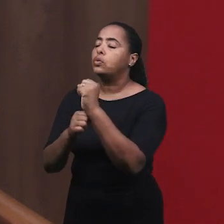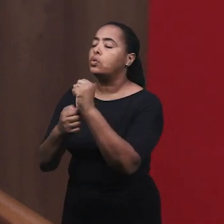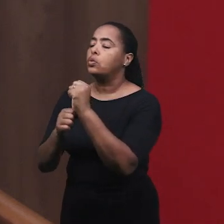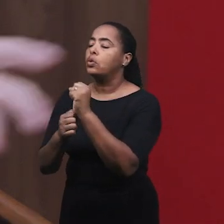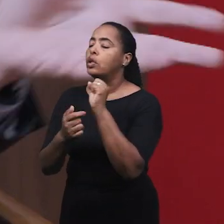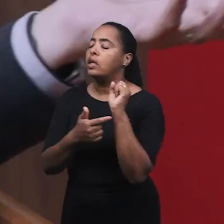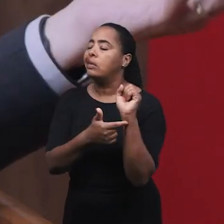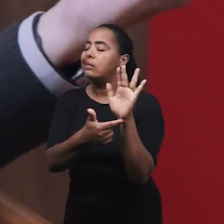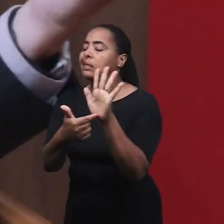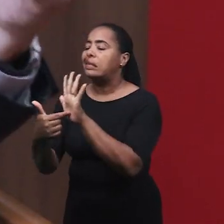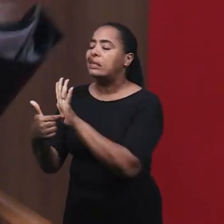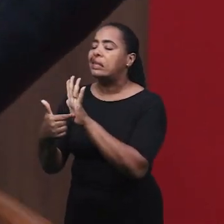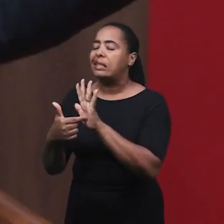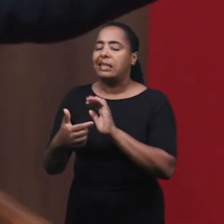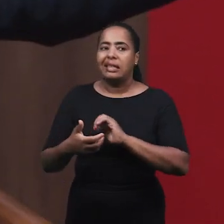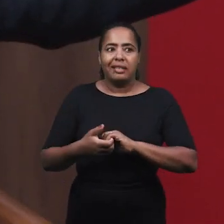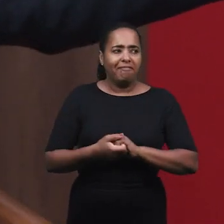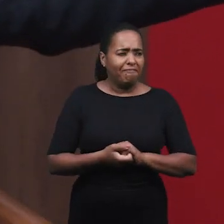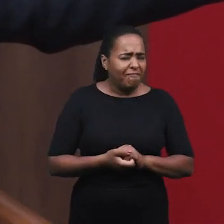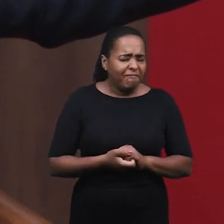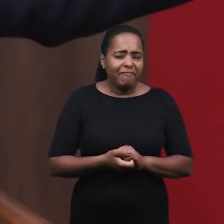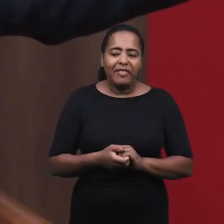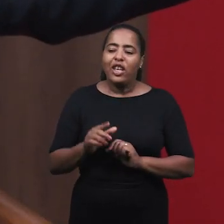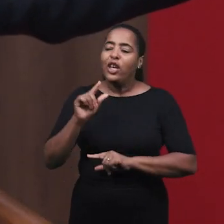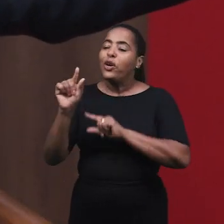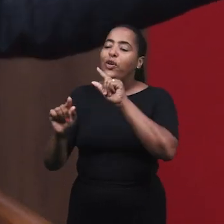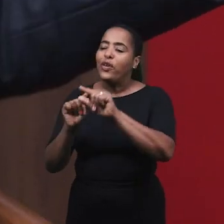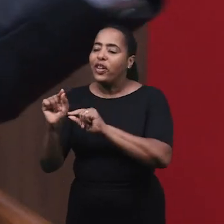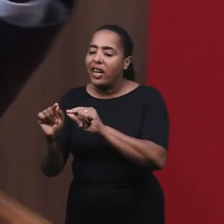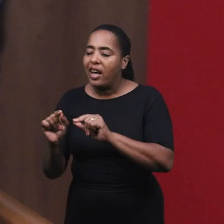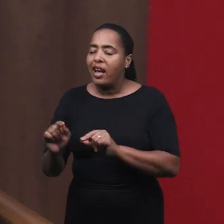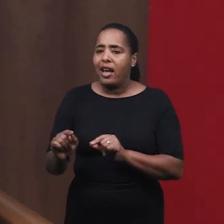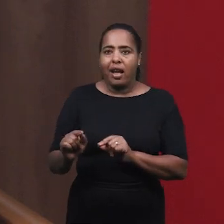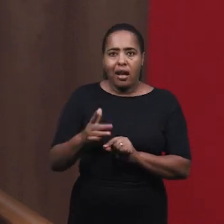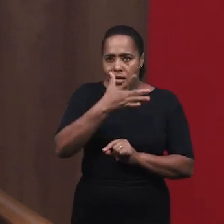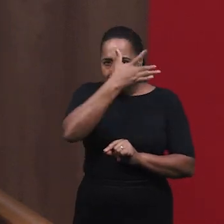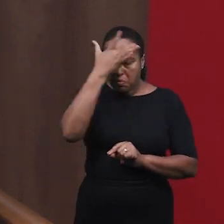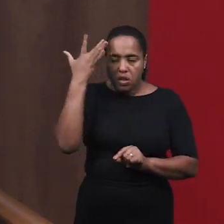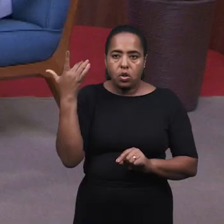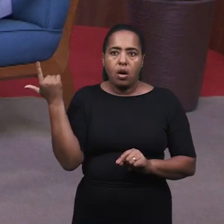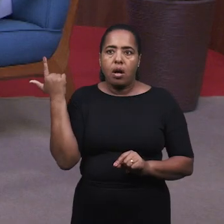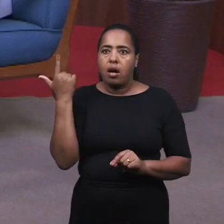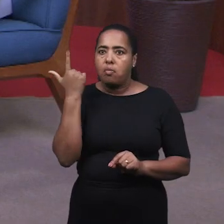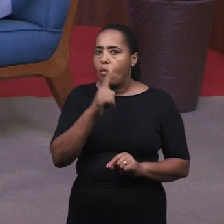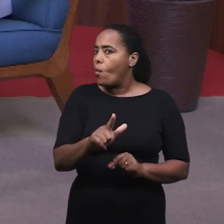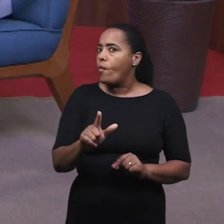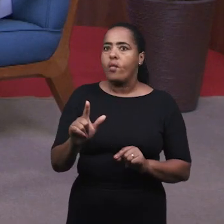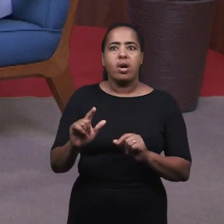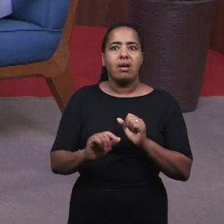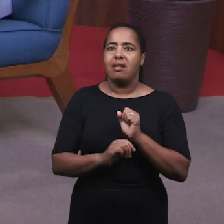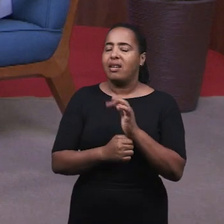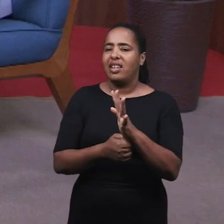L'énigme était celui-là. Et personne n'a réussi. C'était quoi l'énigme?